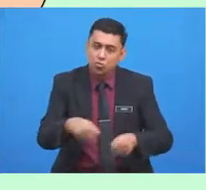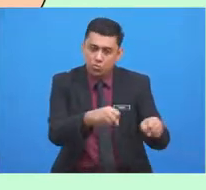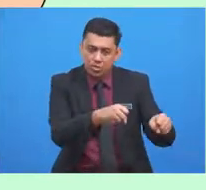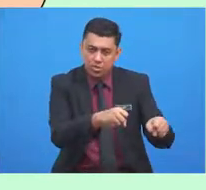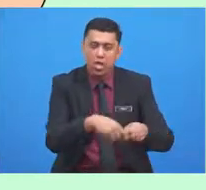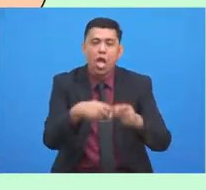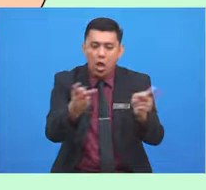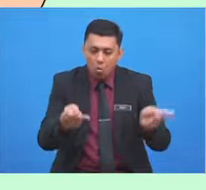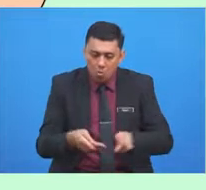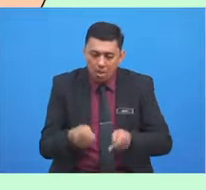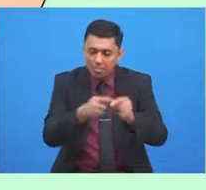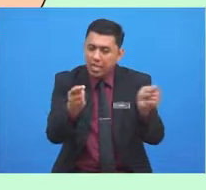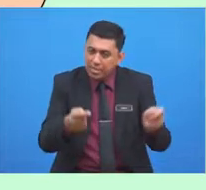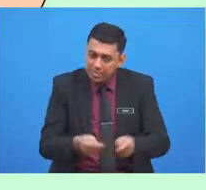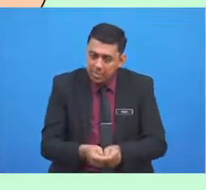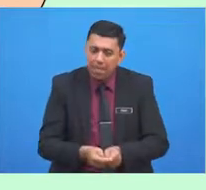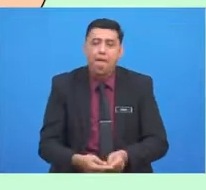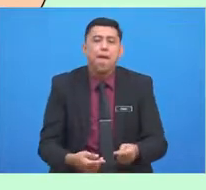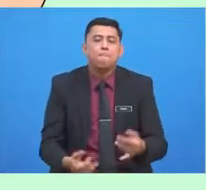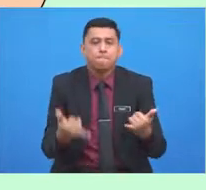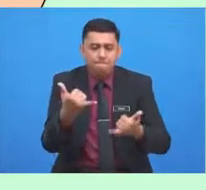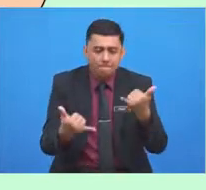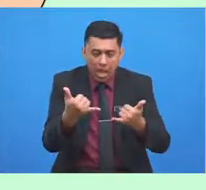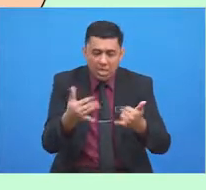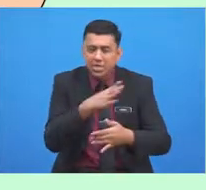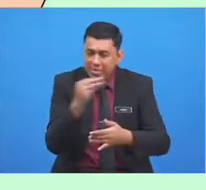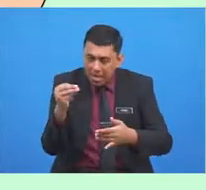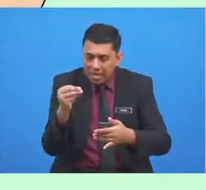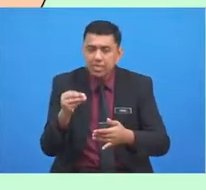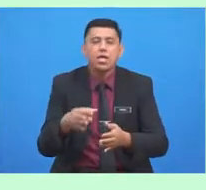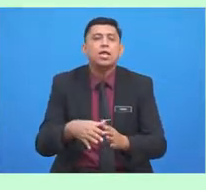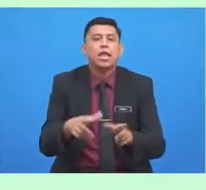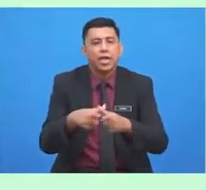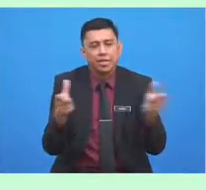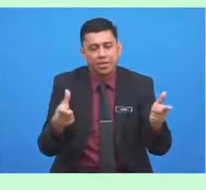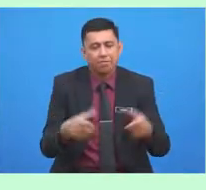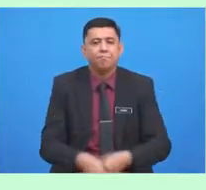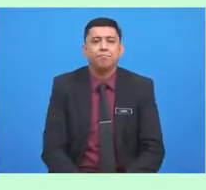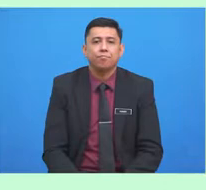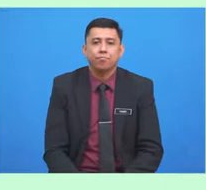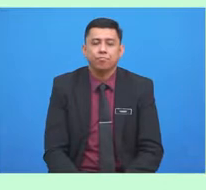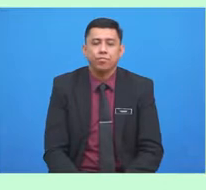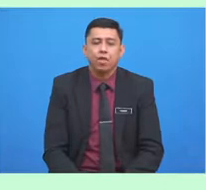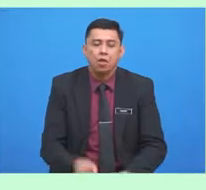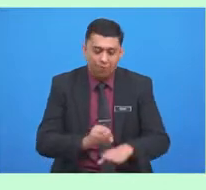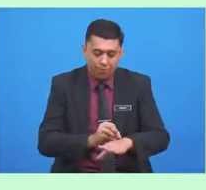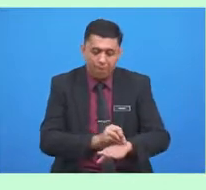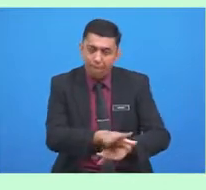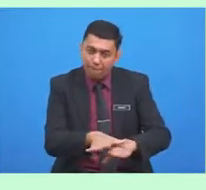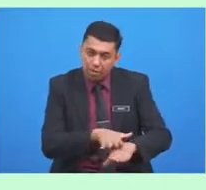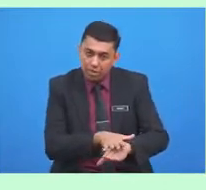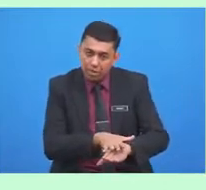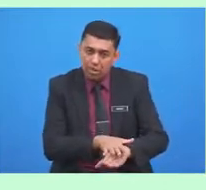paya dan sebagainya. Seterusnya, cikgu akan terangkan faktor yang mempengaruhi